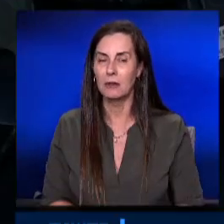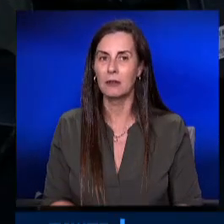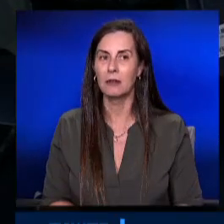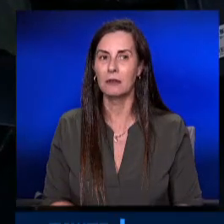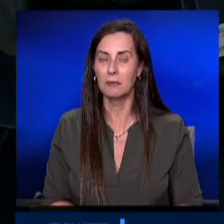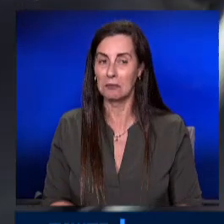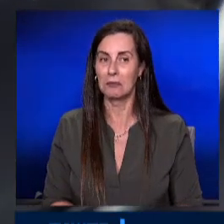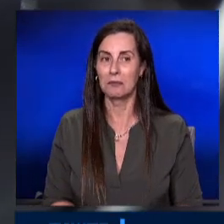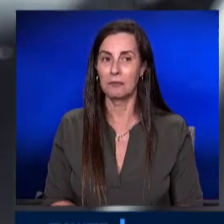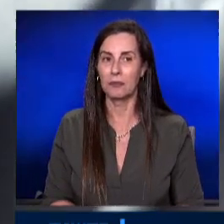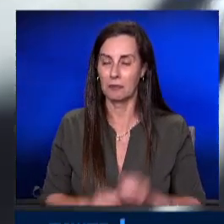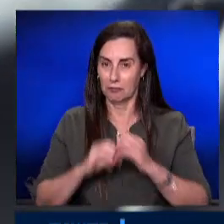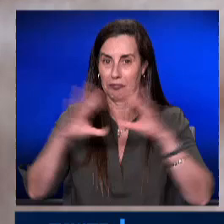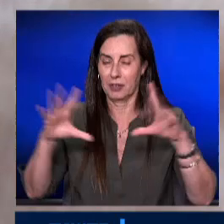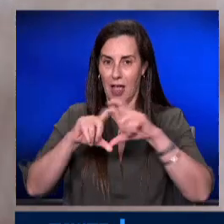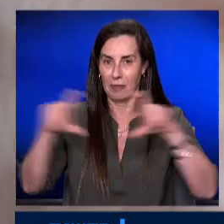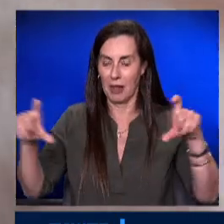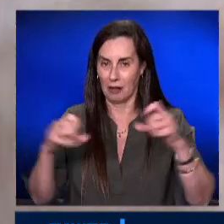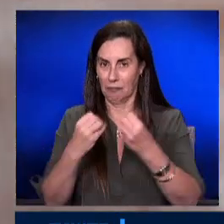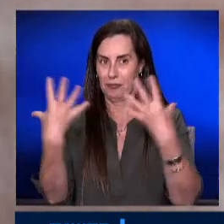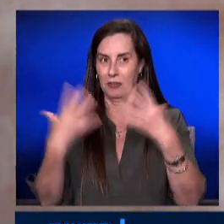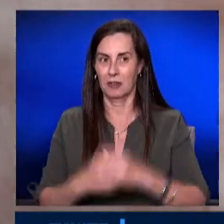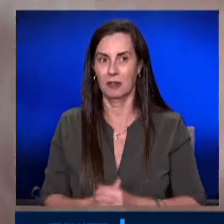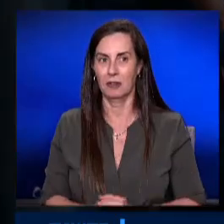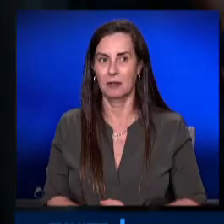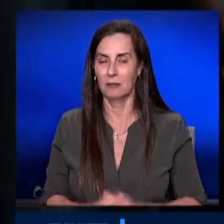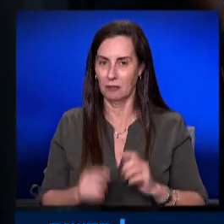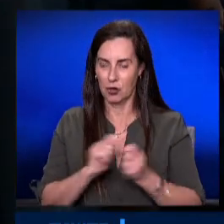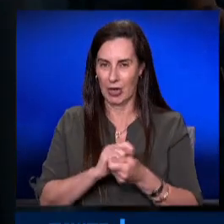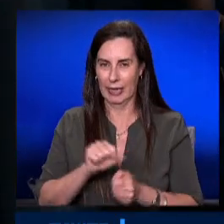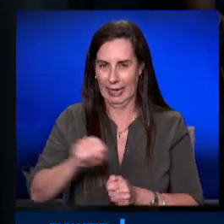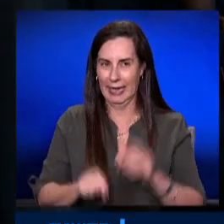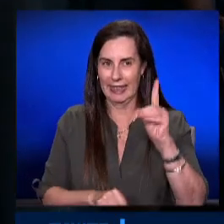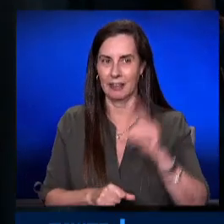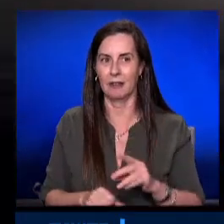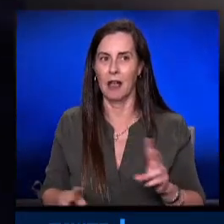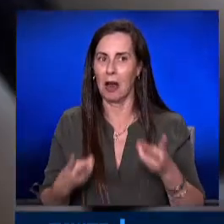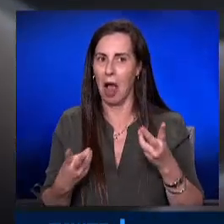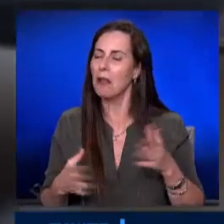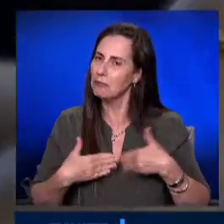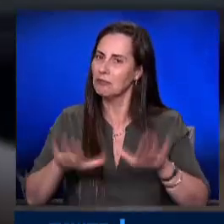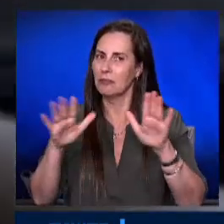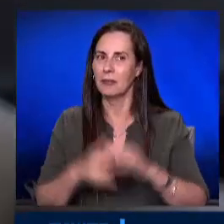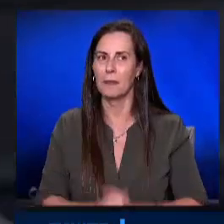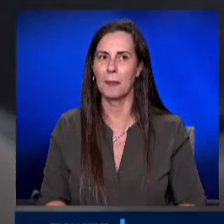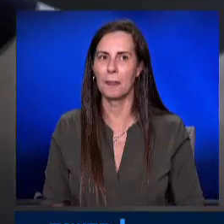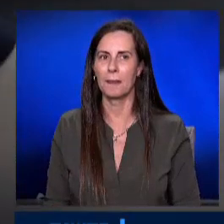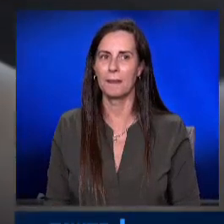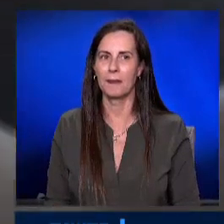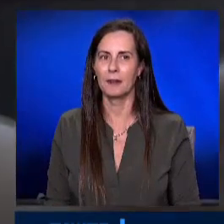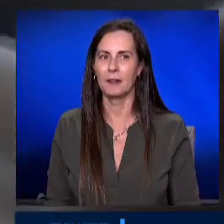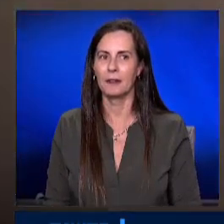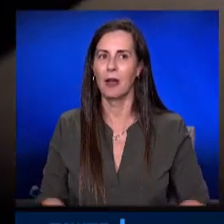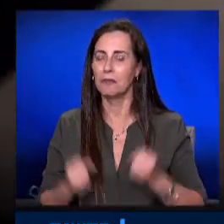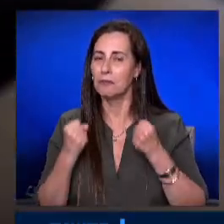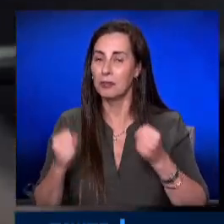הופה, המסך פה נדלק, נשלב לדרייב. טוב, זה היה קל, האוטו עובד, בואו נצא לדרך. כל